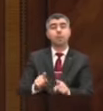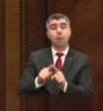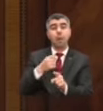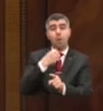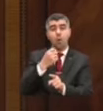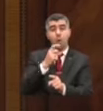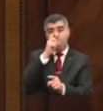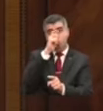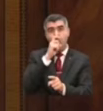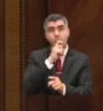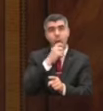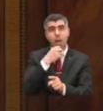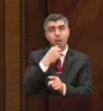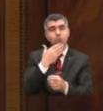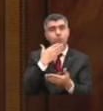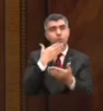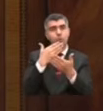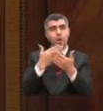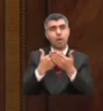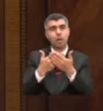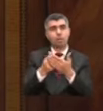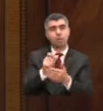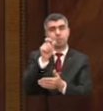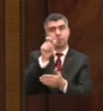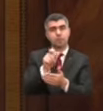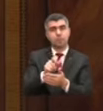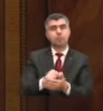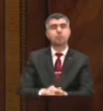في كتابه الحكيم. شكرا سيدنا المحترم،